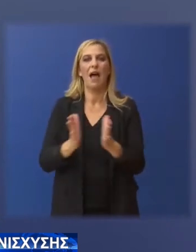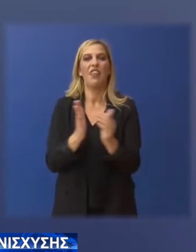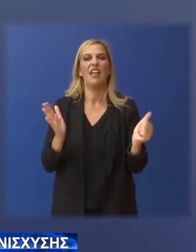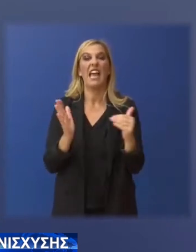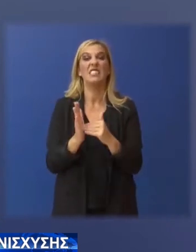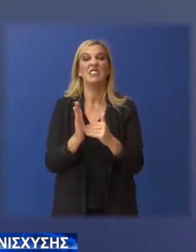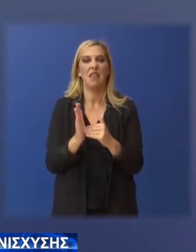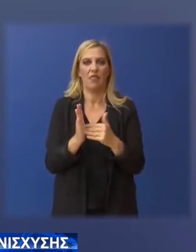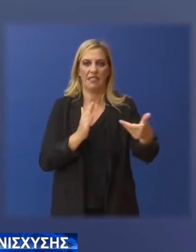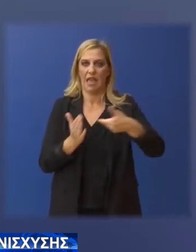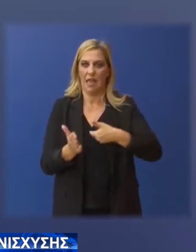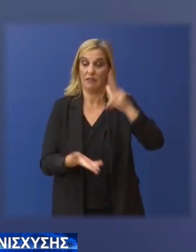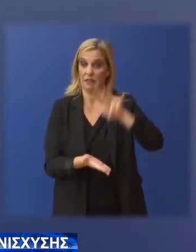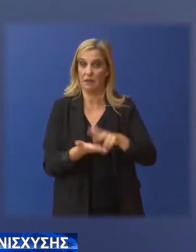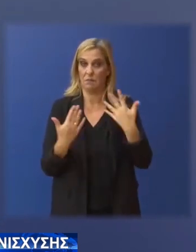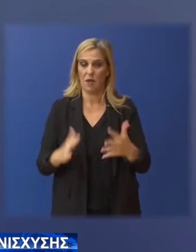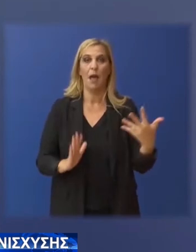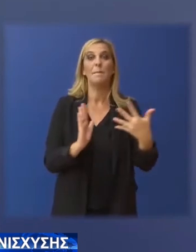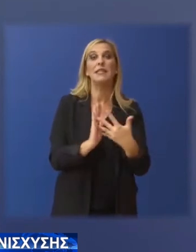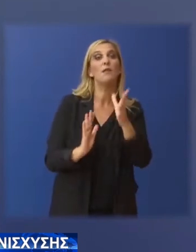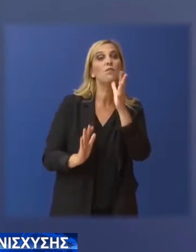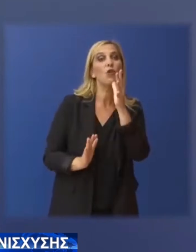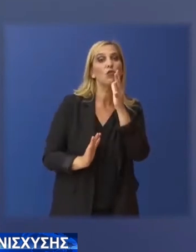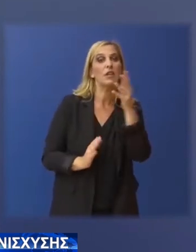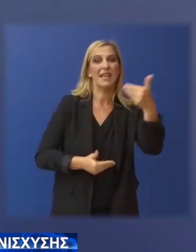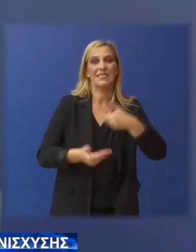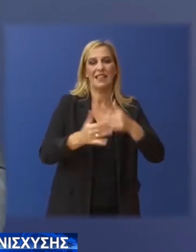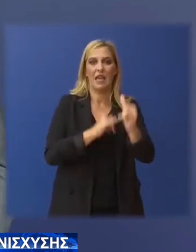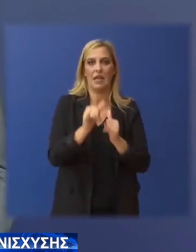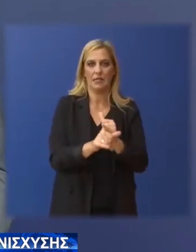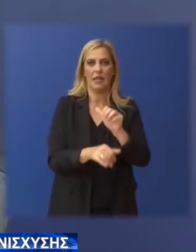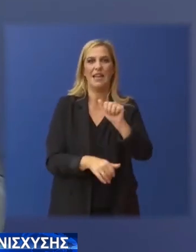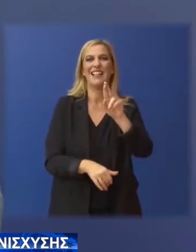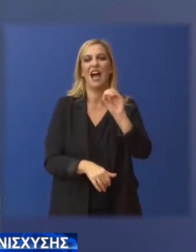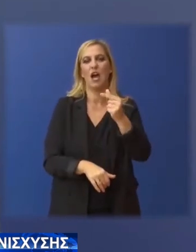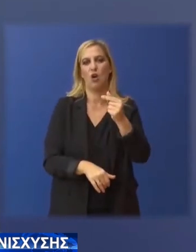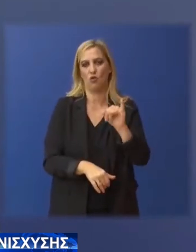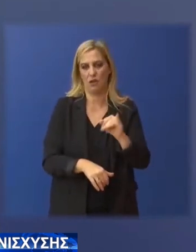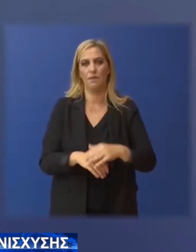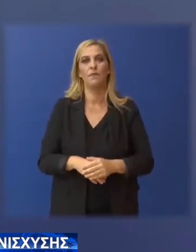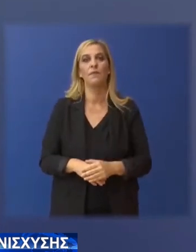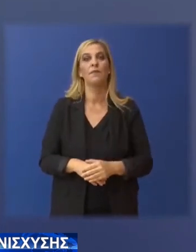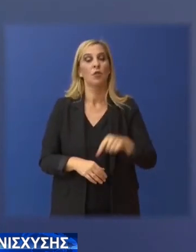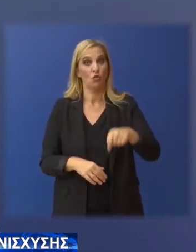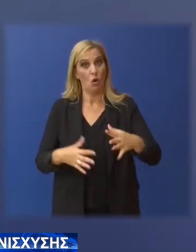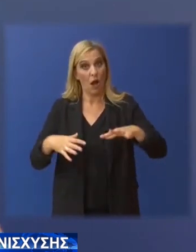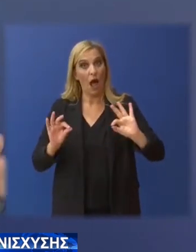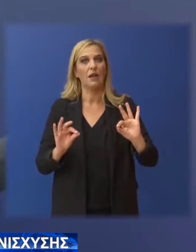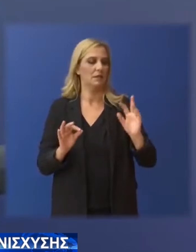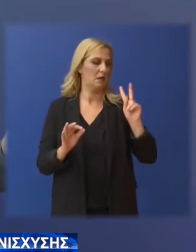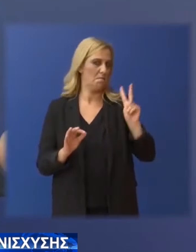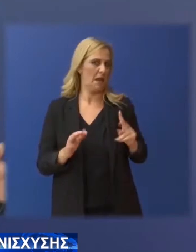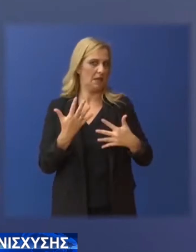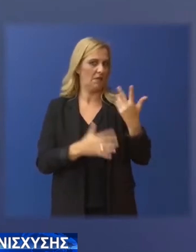16.000 οριστικοποιημένες αιτήσεις και 5.000 προσωρινές στην πλατφόρμα αρρωγή.gov.gr. Ενώ ήδη έχουν ξεκινήσει καταβολές από την